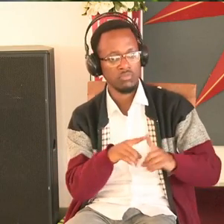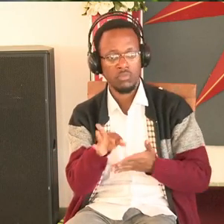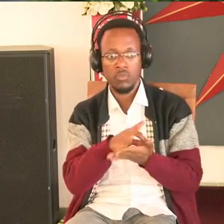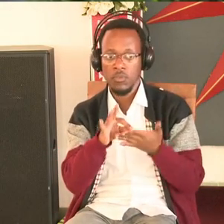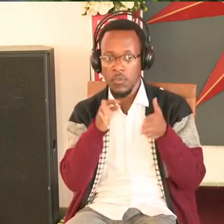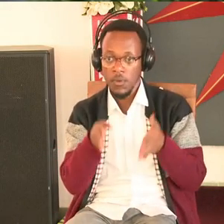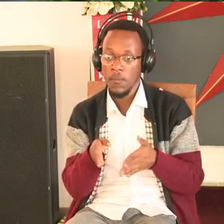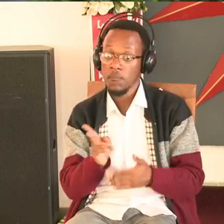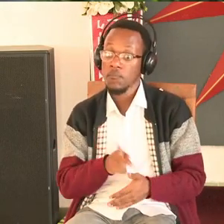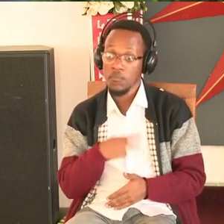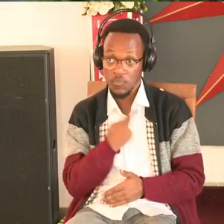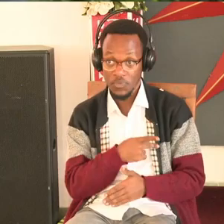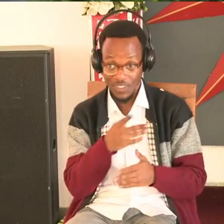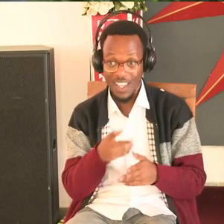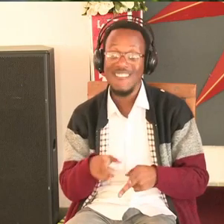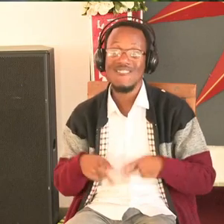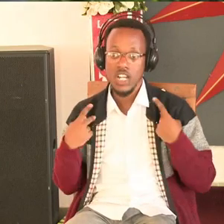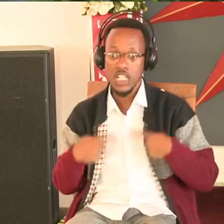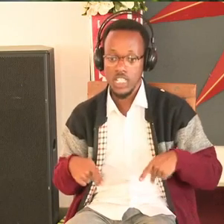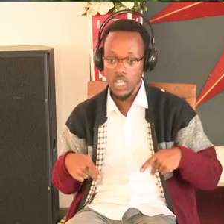aho bitandukanira n'abanditsi